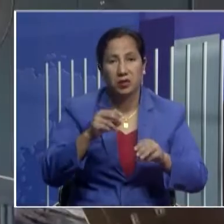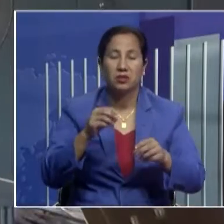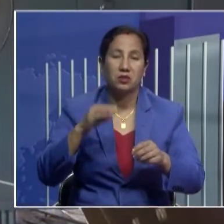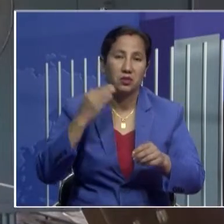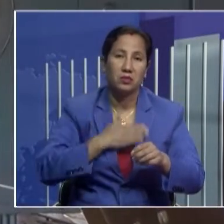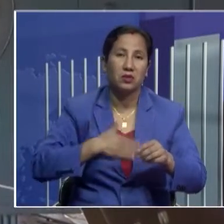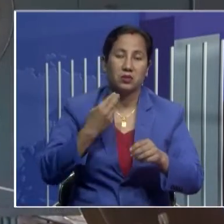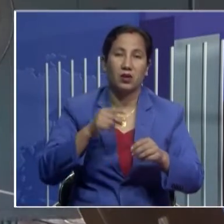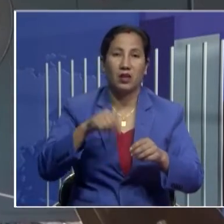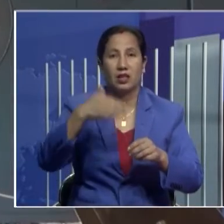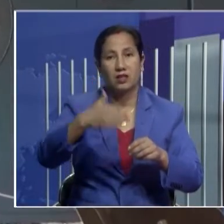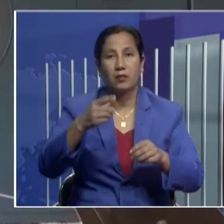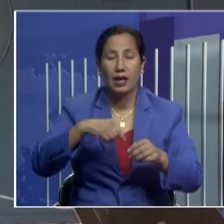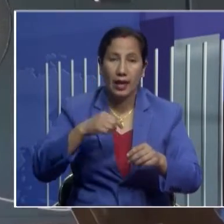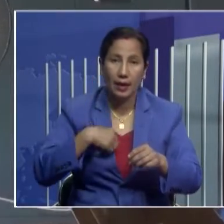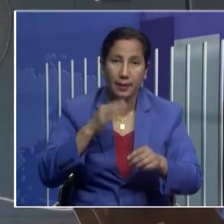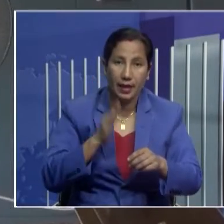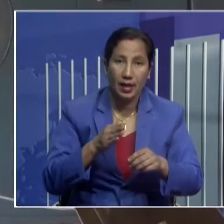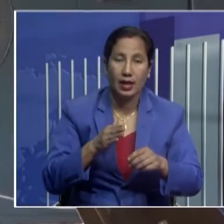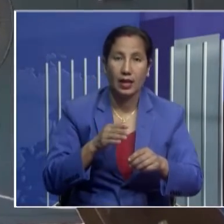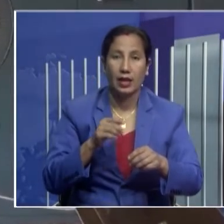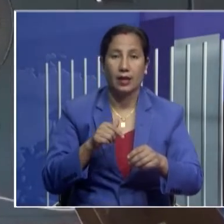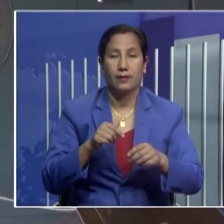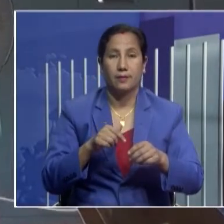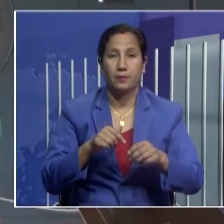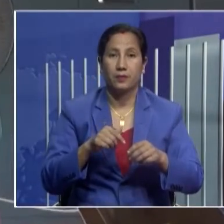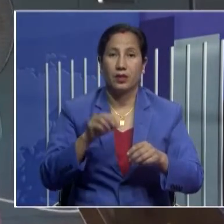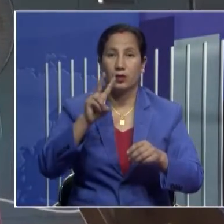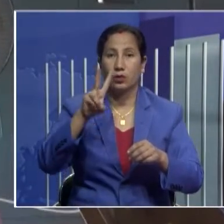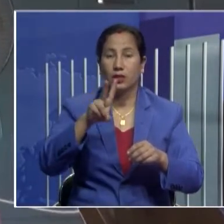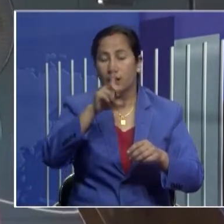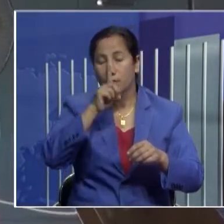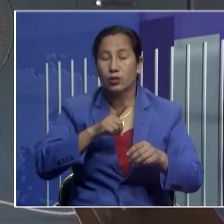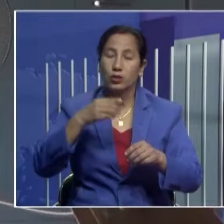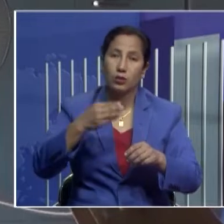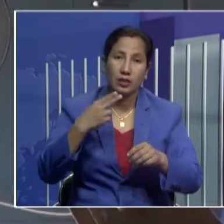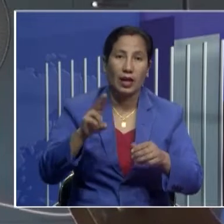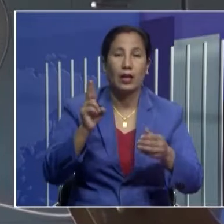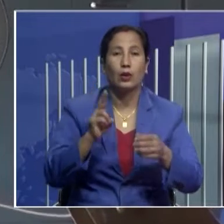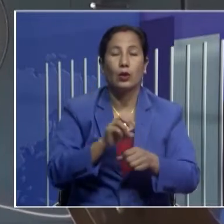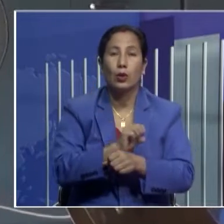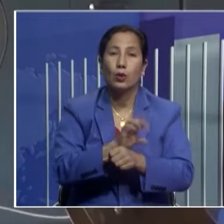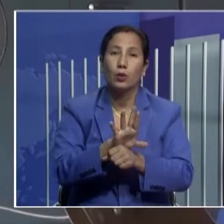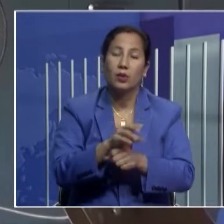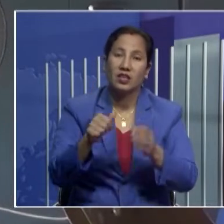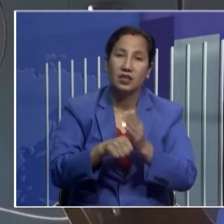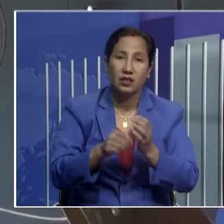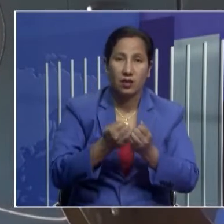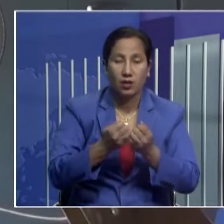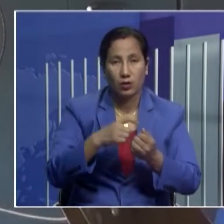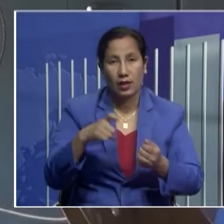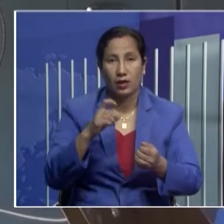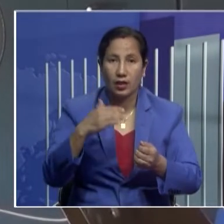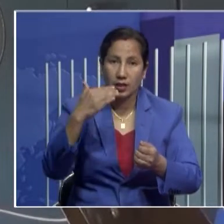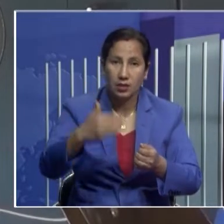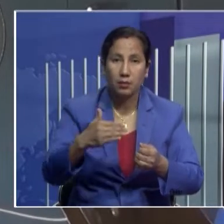छ। अहिलेसम्म हामीले अब यो लगभग म त खटिएको लगभग 2 वर्षै हुन थाल्यो कोभिड मात्र चेक गर्नको लागि। अब